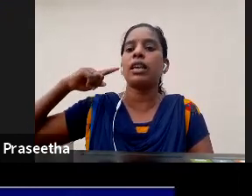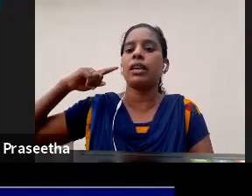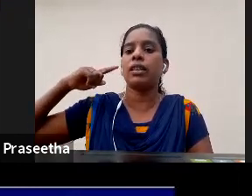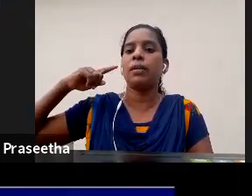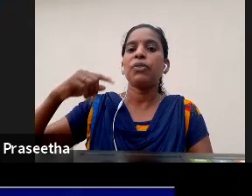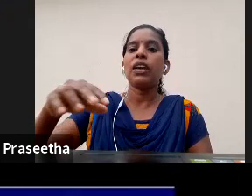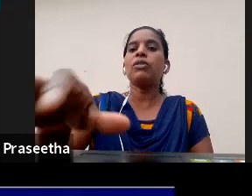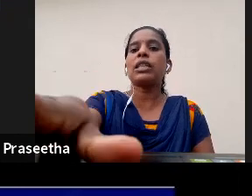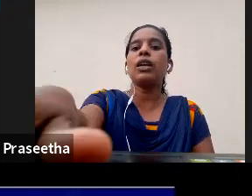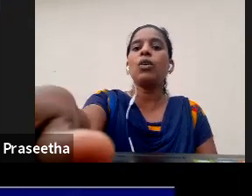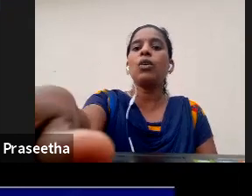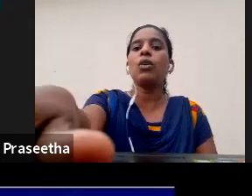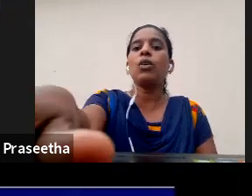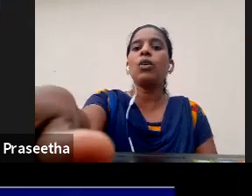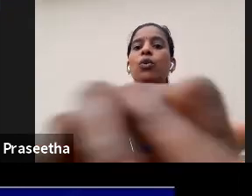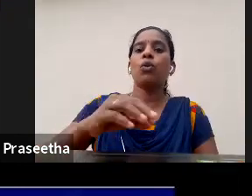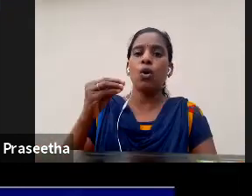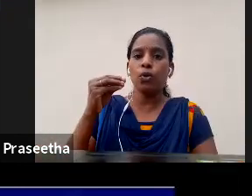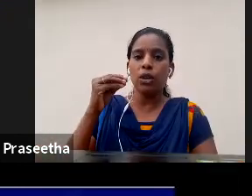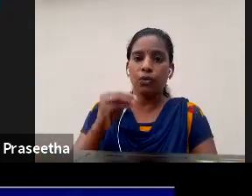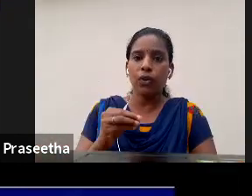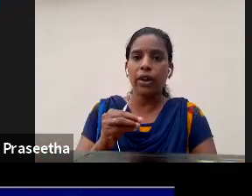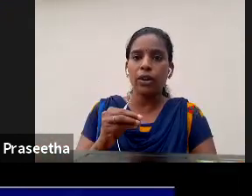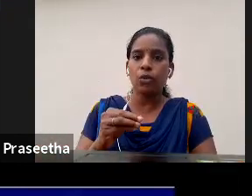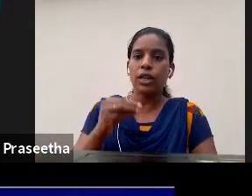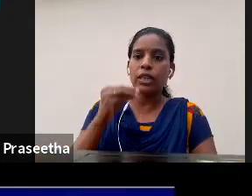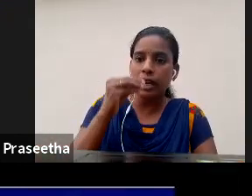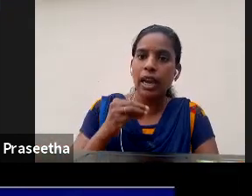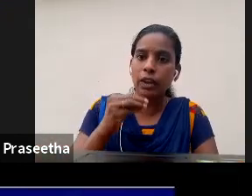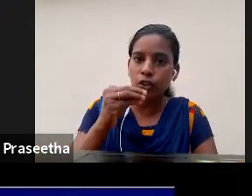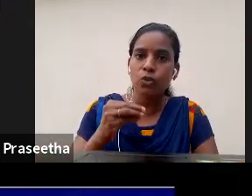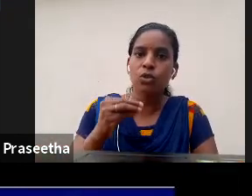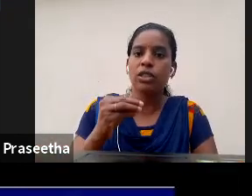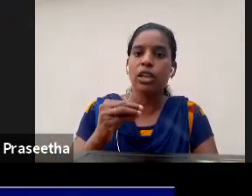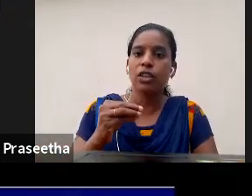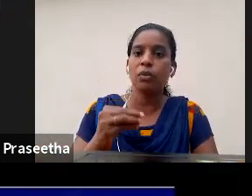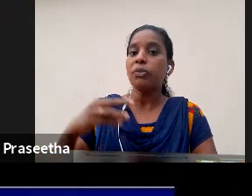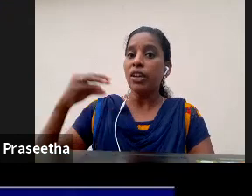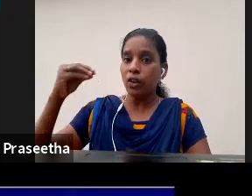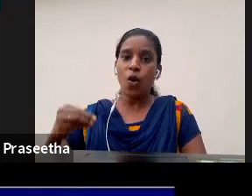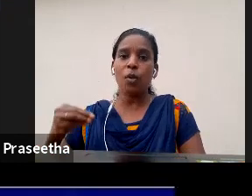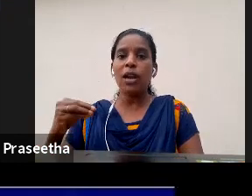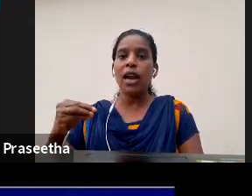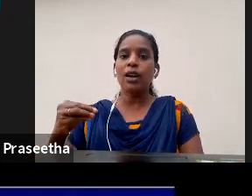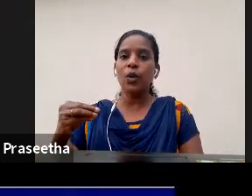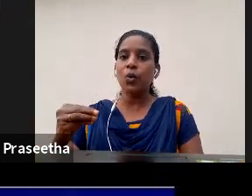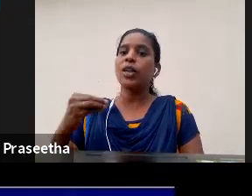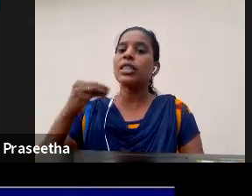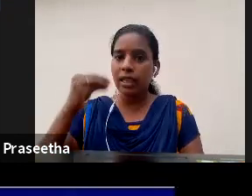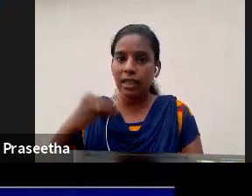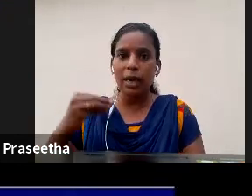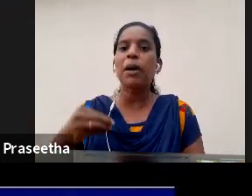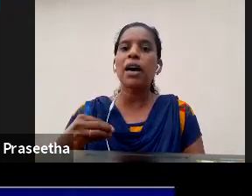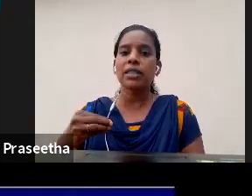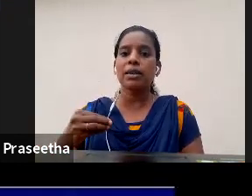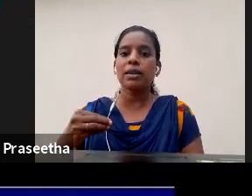ആണ് നടക്കുന്നത്. എന്ന് വെച്ചാല് ഒരു ഒരു ഡഫ് ആയിട്ടുള്ള കുട്ടി സൈൻ ലാംഗ്വേജ് യൂസ് ചെയ്യുന്നതും നോർമൽ ആയിട്ടുള്ള